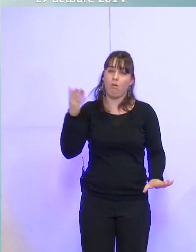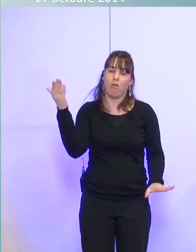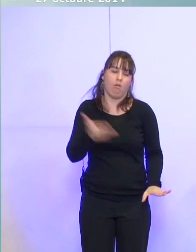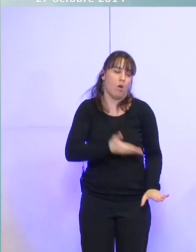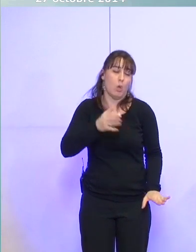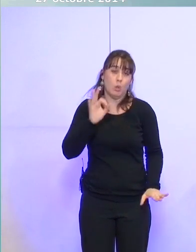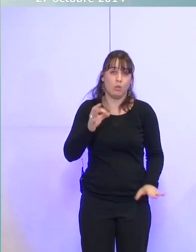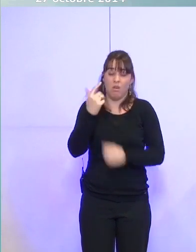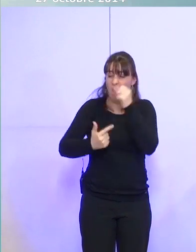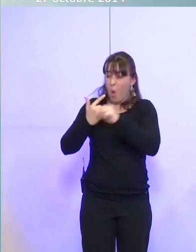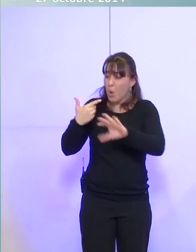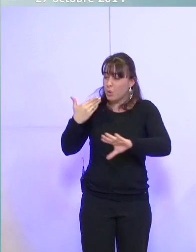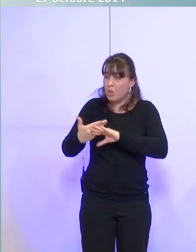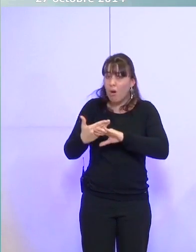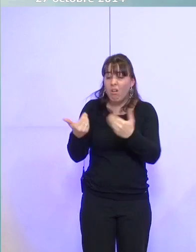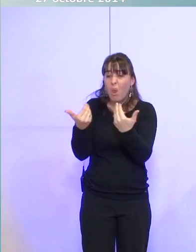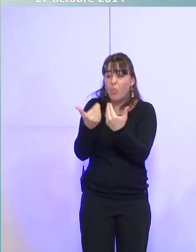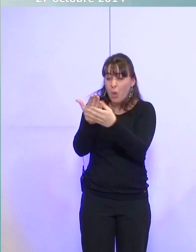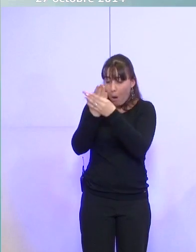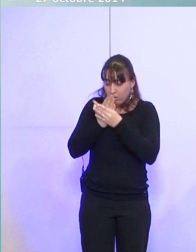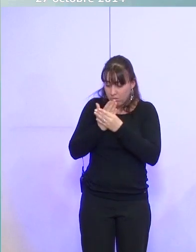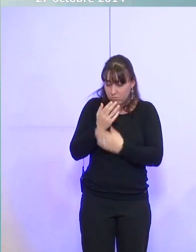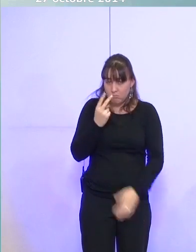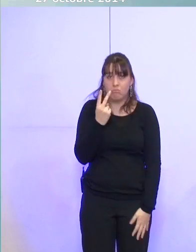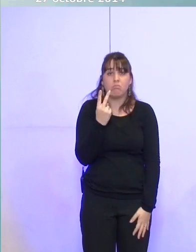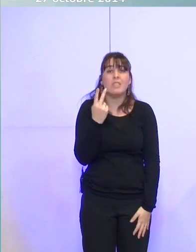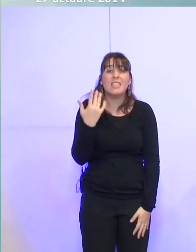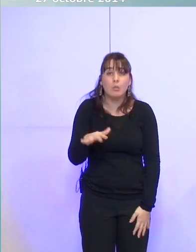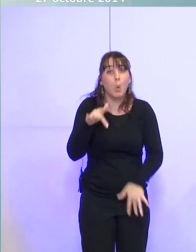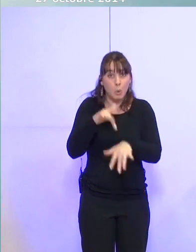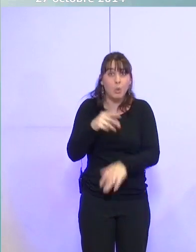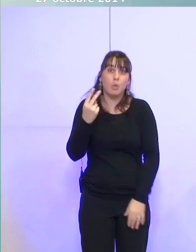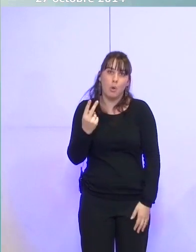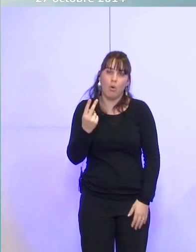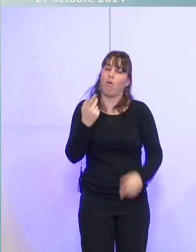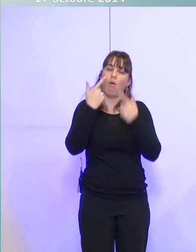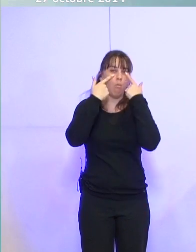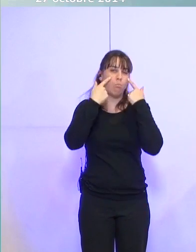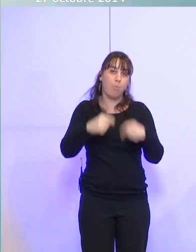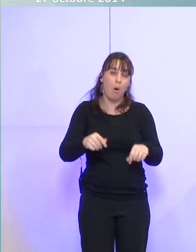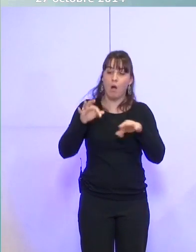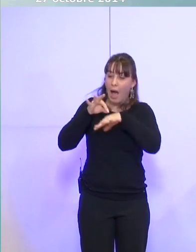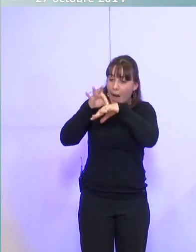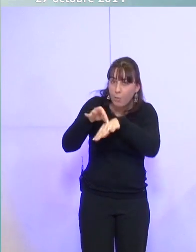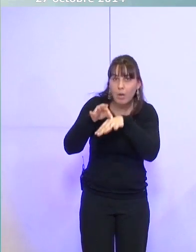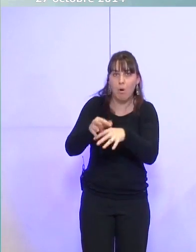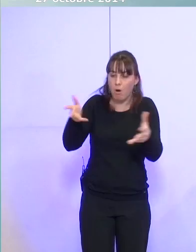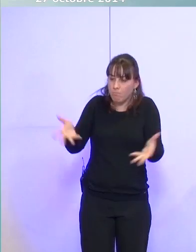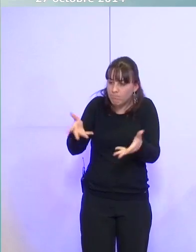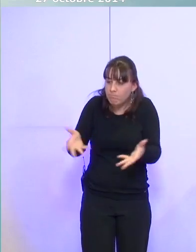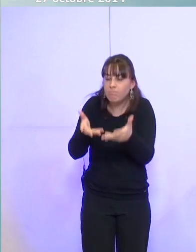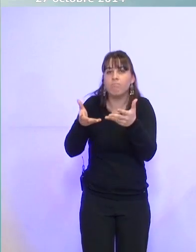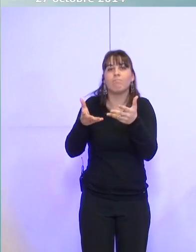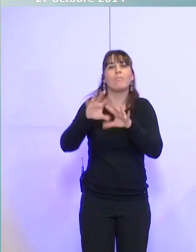en 2 ans, seules 2 demandes et seules 2 réalisations ont eu lieu, ce qui montre bien que l'accompagnement et le portage par